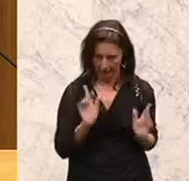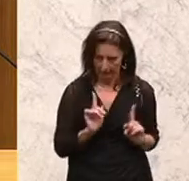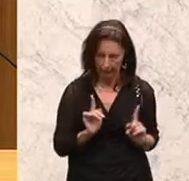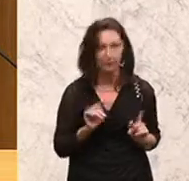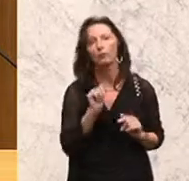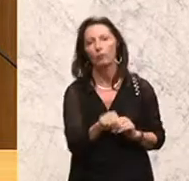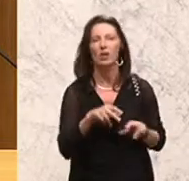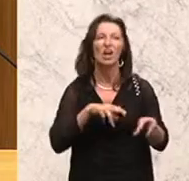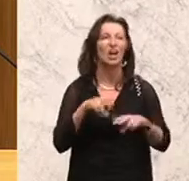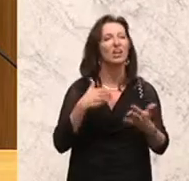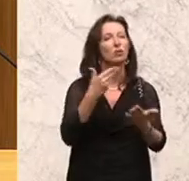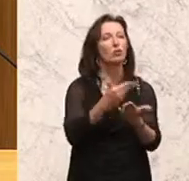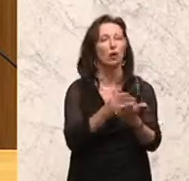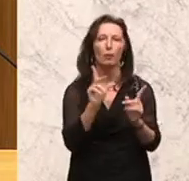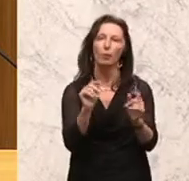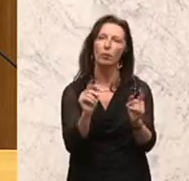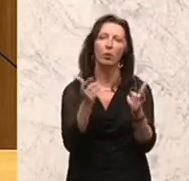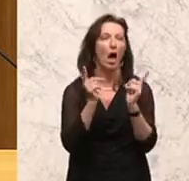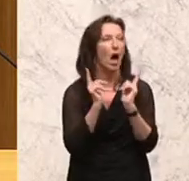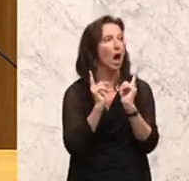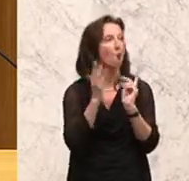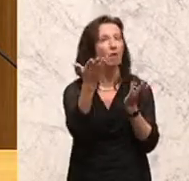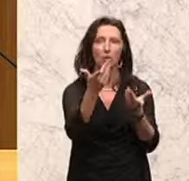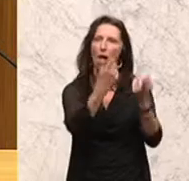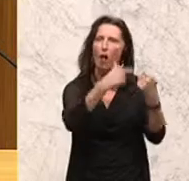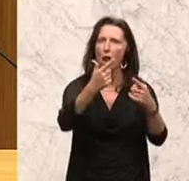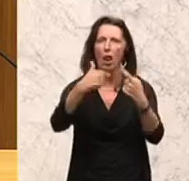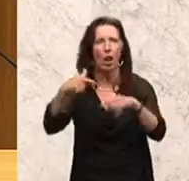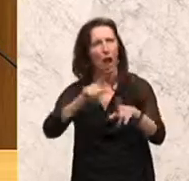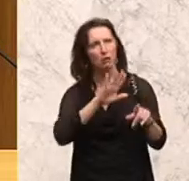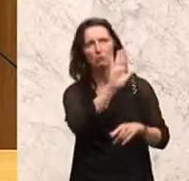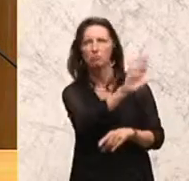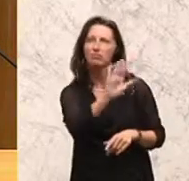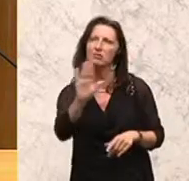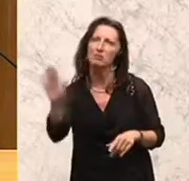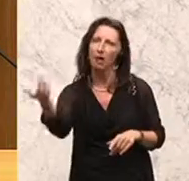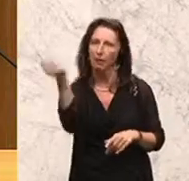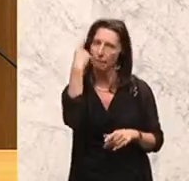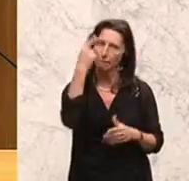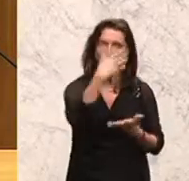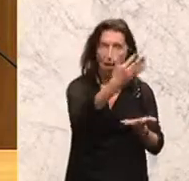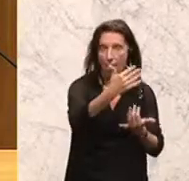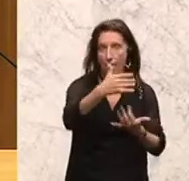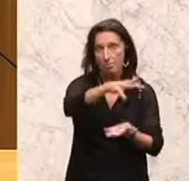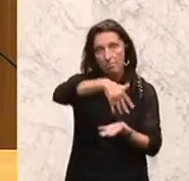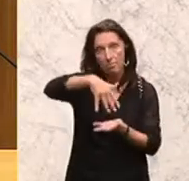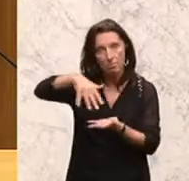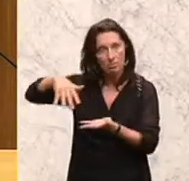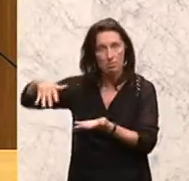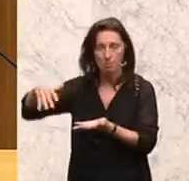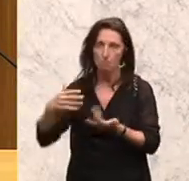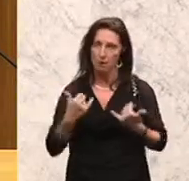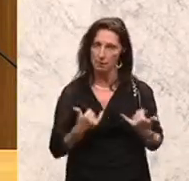Regierungsvorlage würden Stellungnahmen eingeholt werden von den Ländern und von den Gemeinden. Das wollte man nicht. Das ist hier